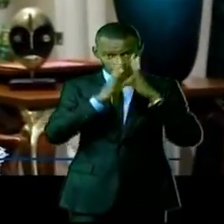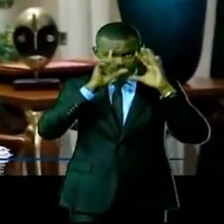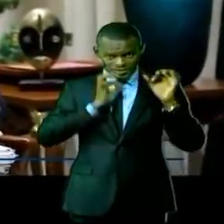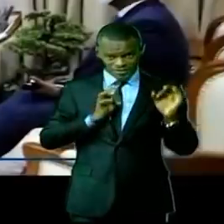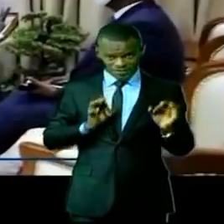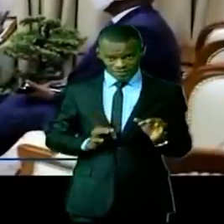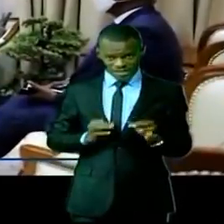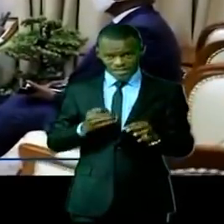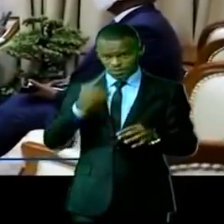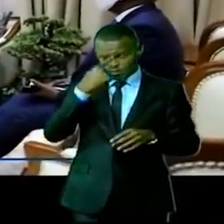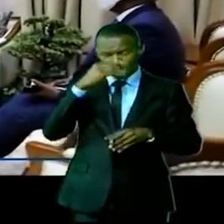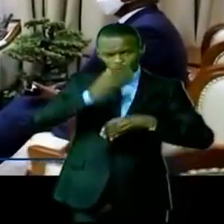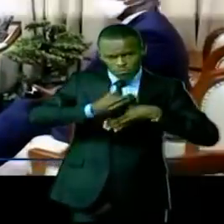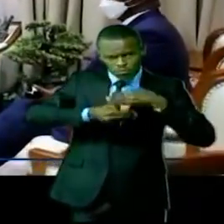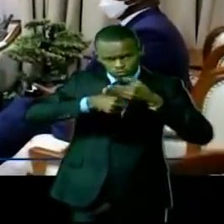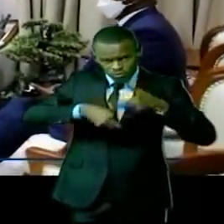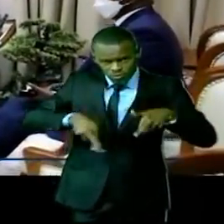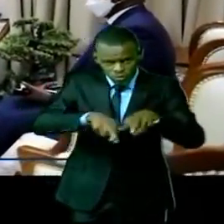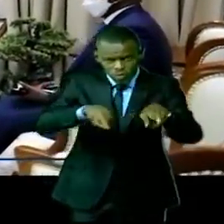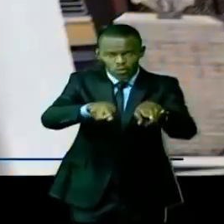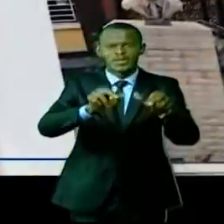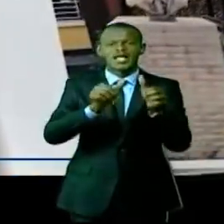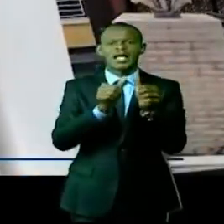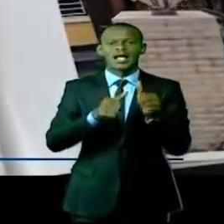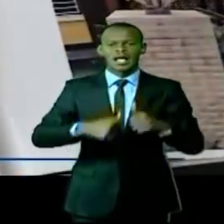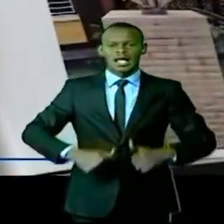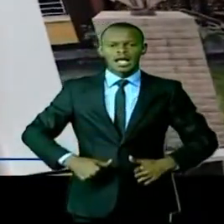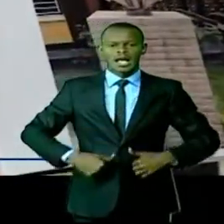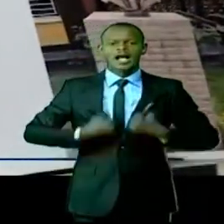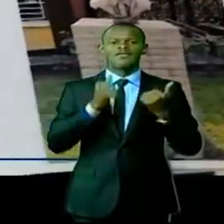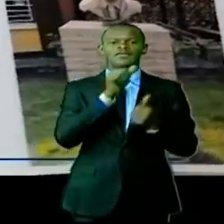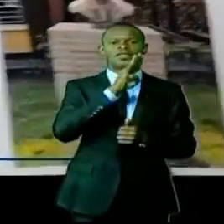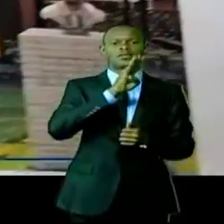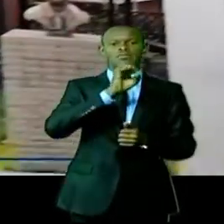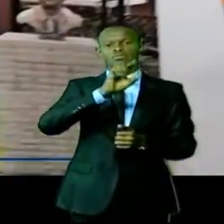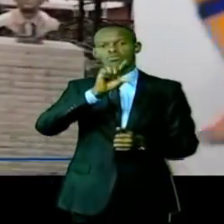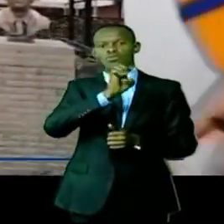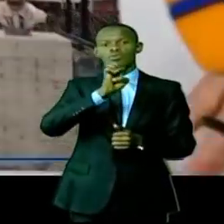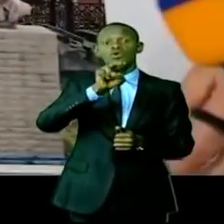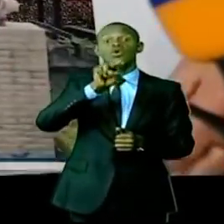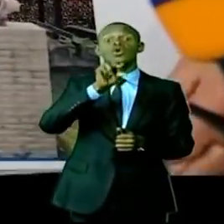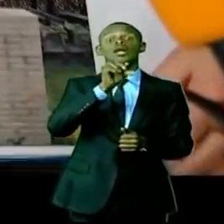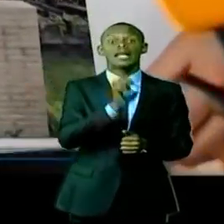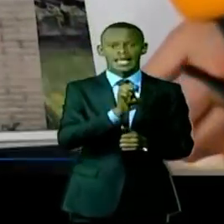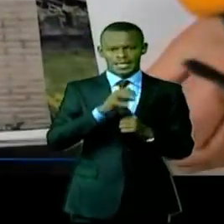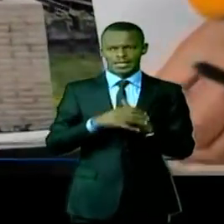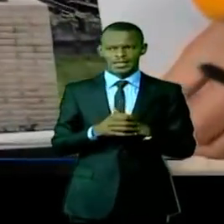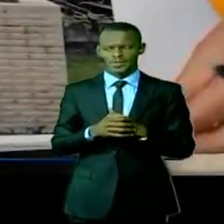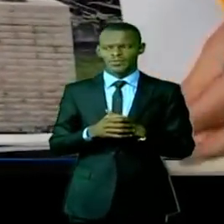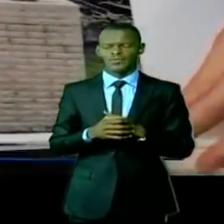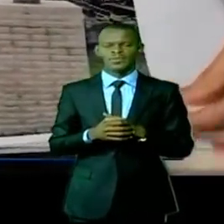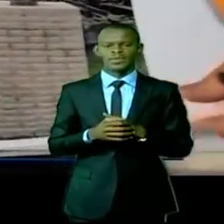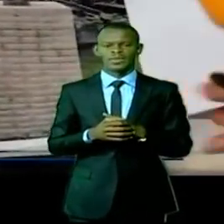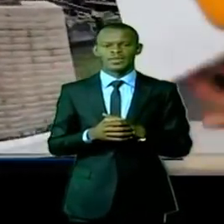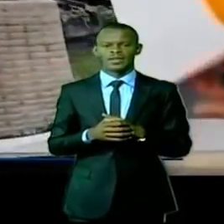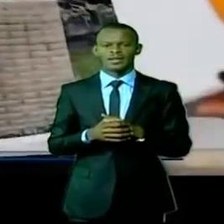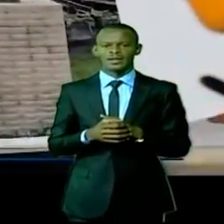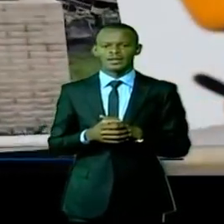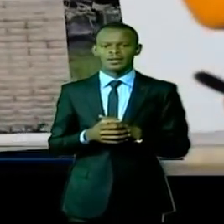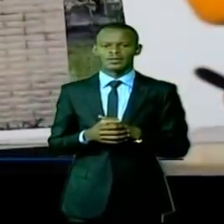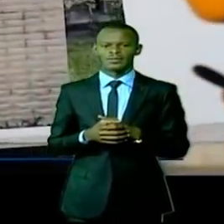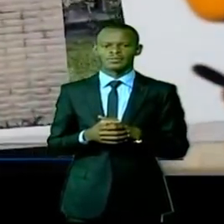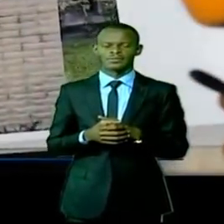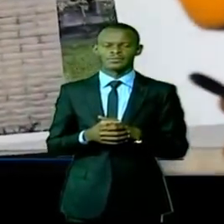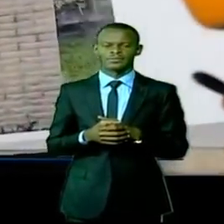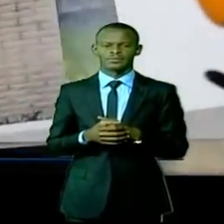l'avenue Bolenguet à Massina, conduisant vers l'hôpital Roi Baudouin qui vient d'être modernisé après des